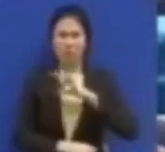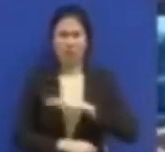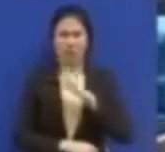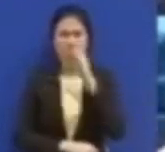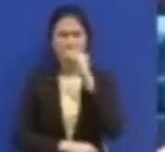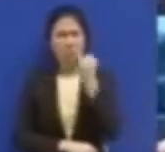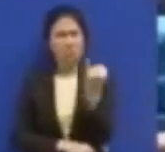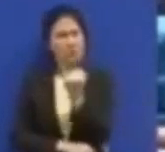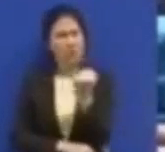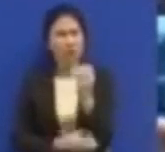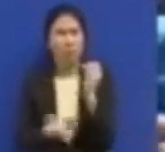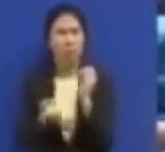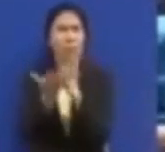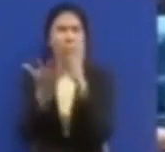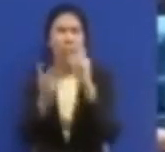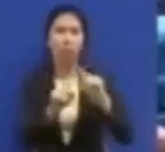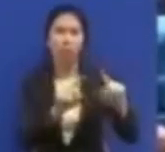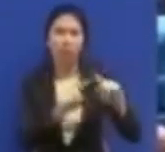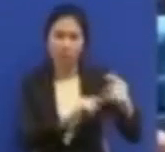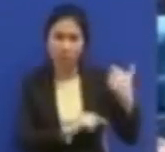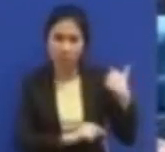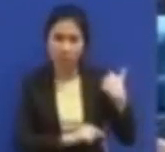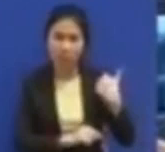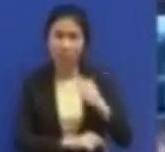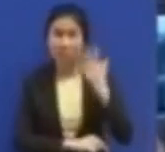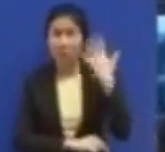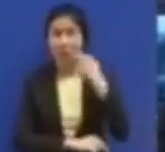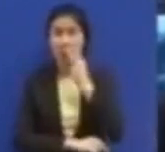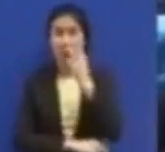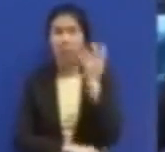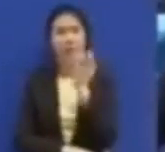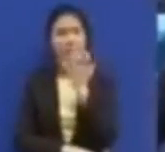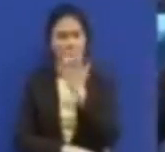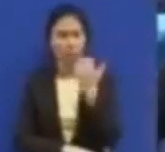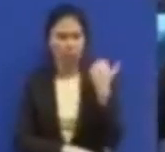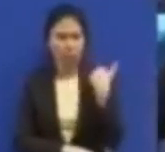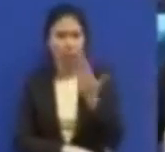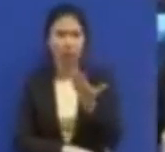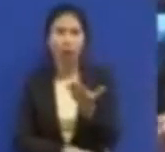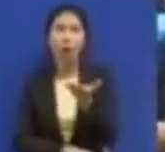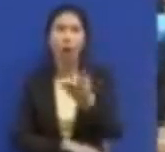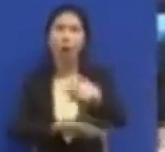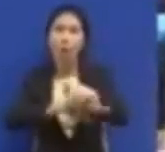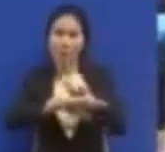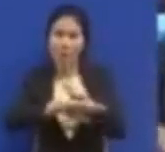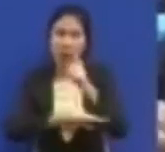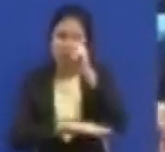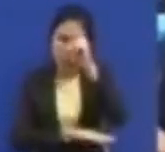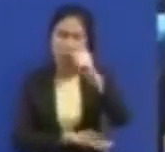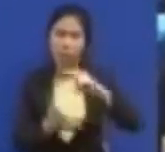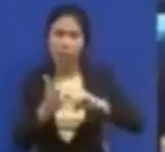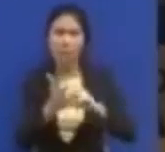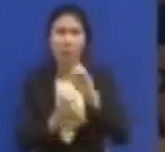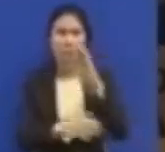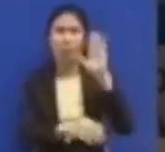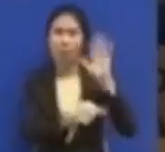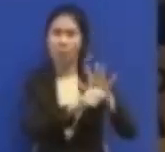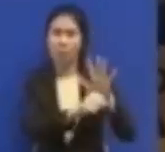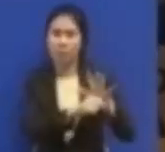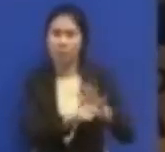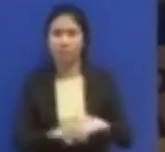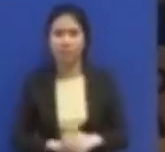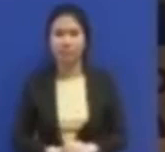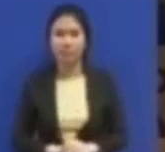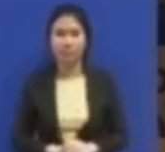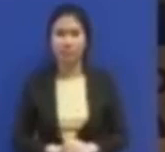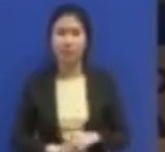วกระทบกระทั่งแล้วดูแล้วจะเป็นเรื่องตลกแล้วครับขออนุญาตท่านประธานด้วยความเคารพครับท่านครับ ท่านประธานกรุณาวินิจ